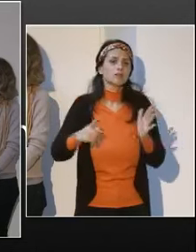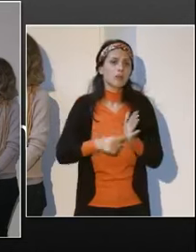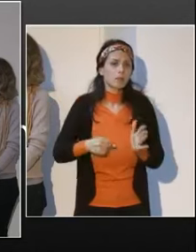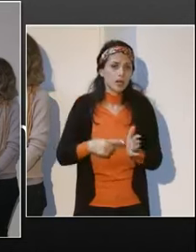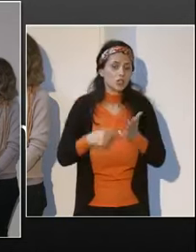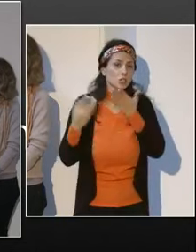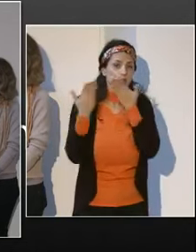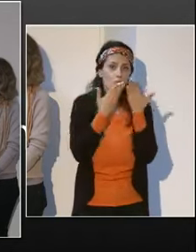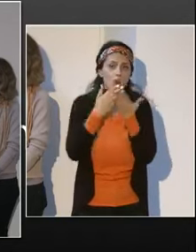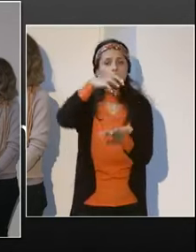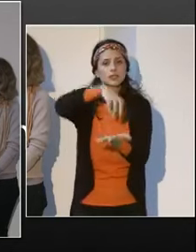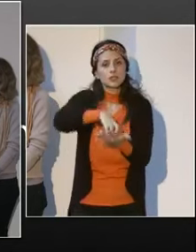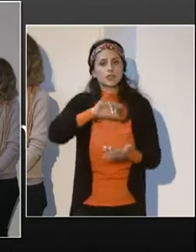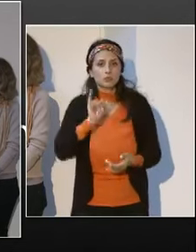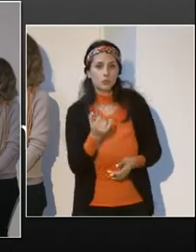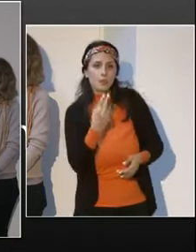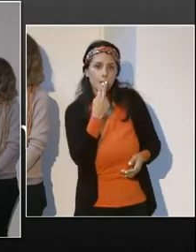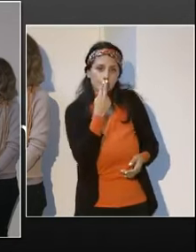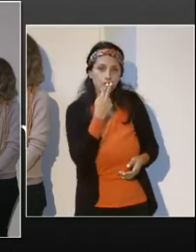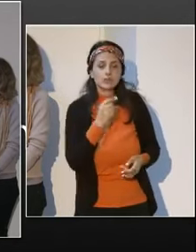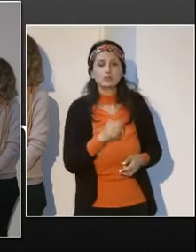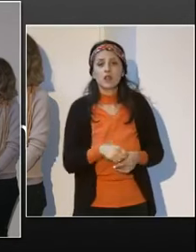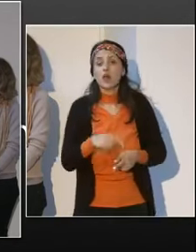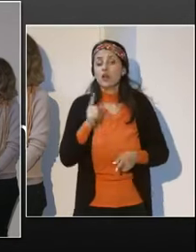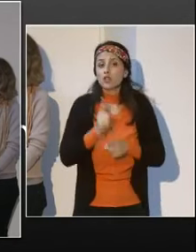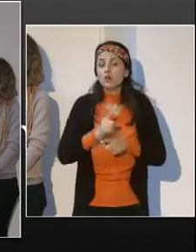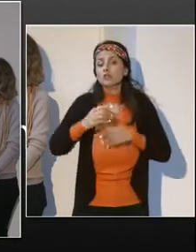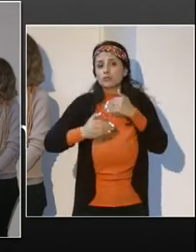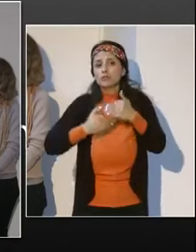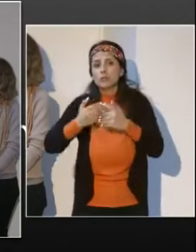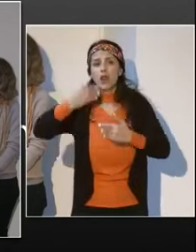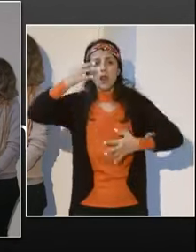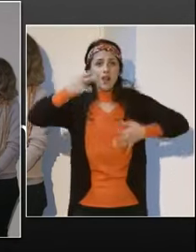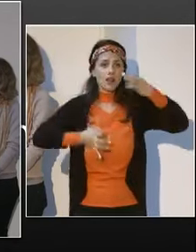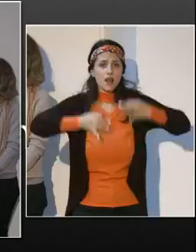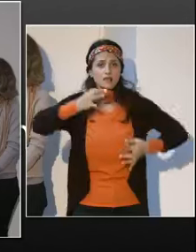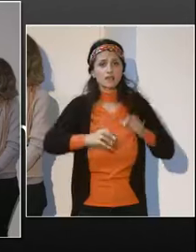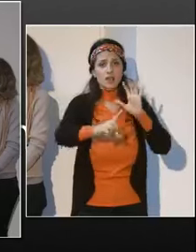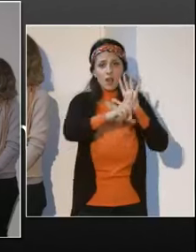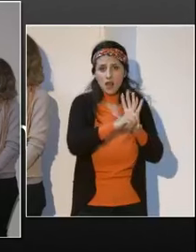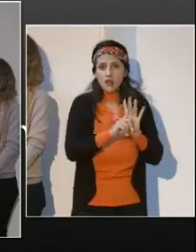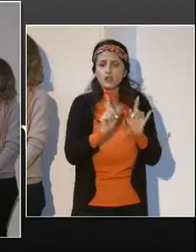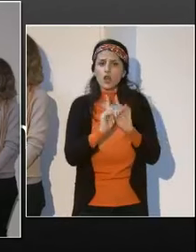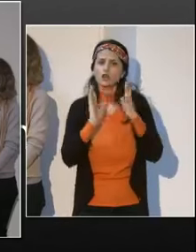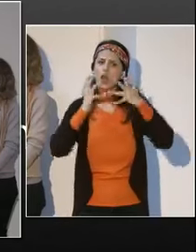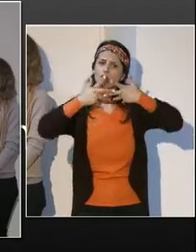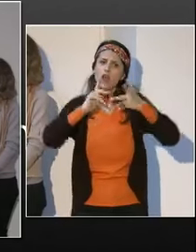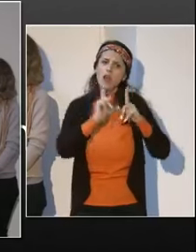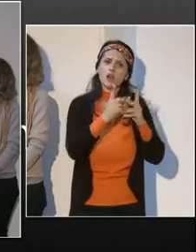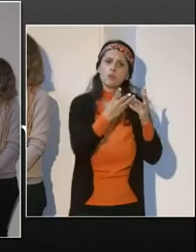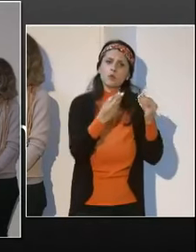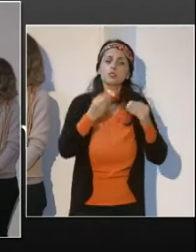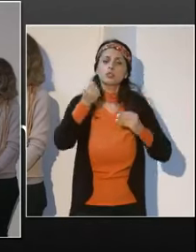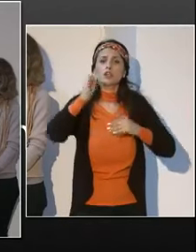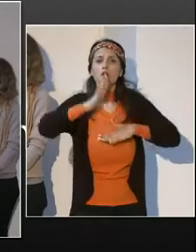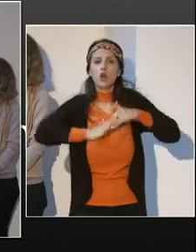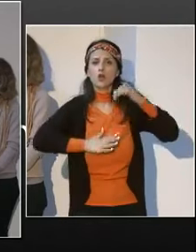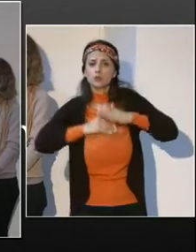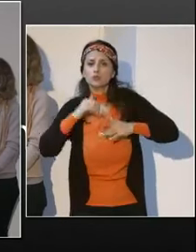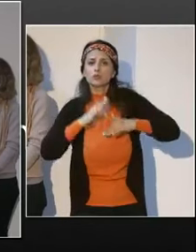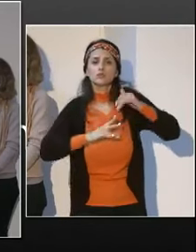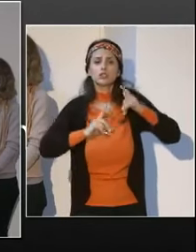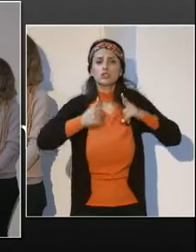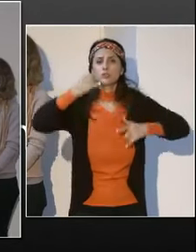alte chestii de politie dar și în urma analizei cadrului legal a mecanismelor de avizare a construcțiilor și de